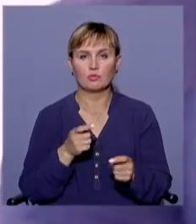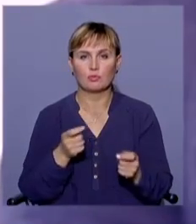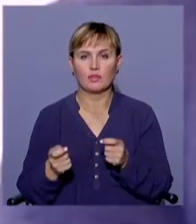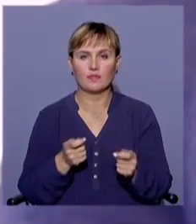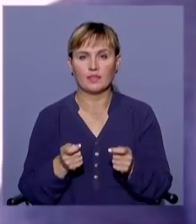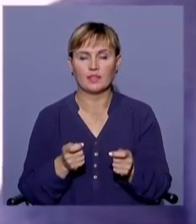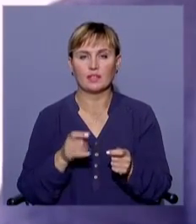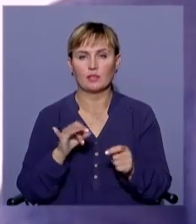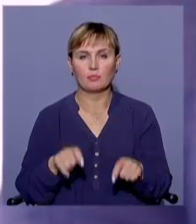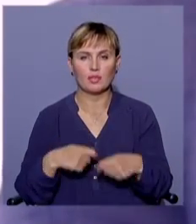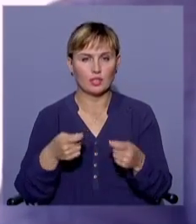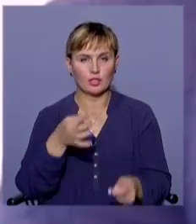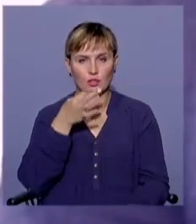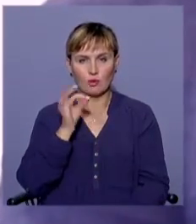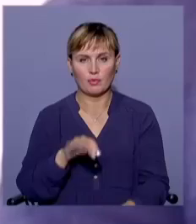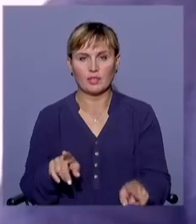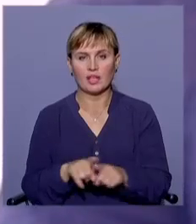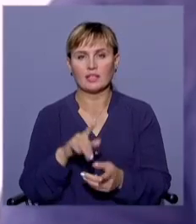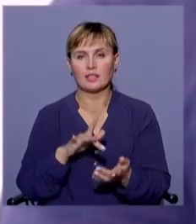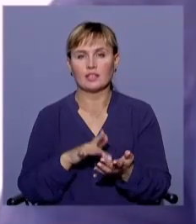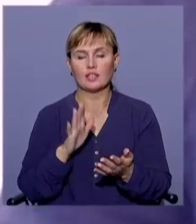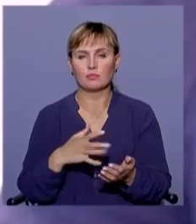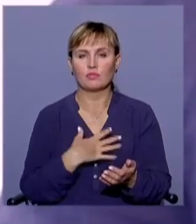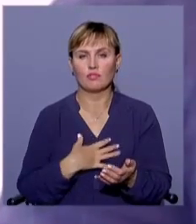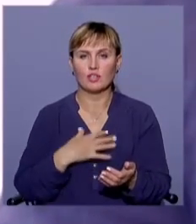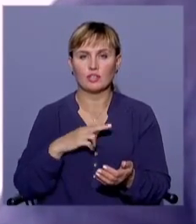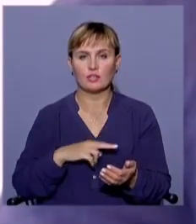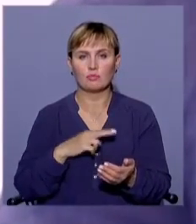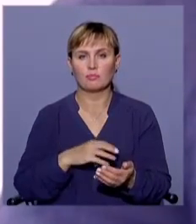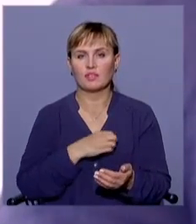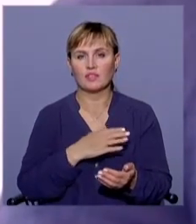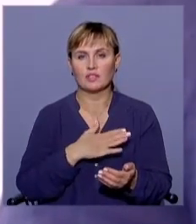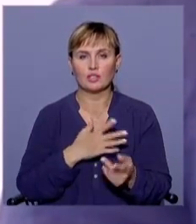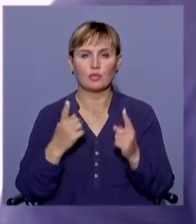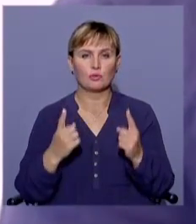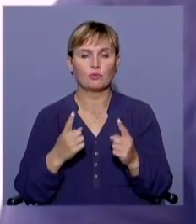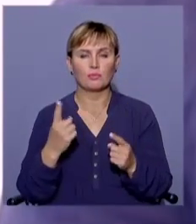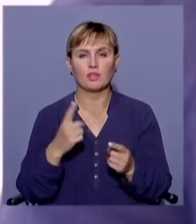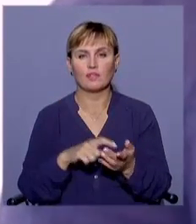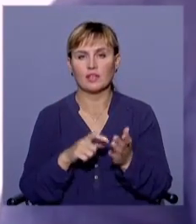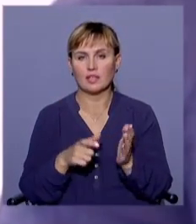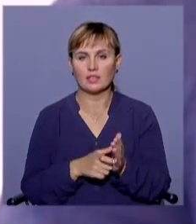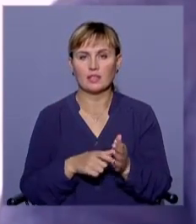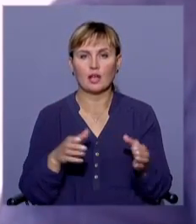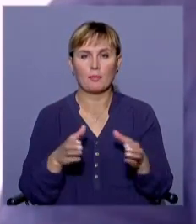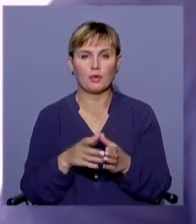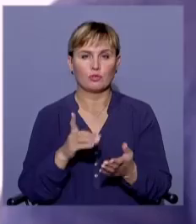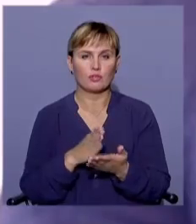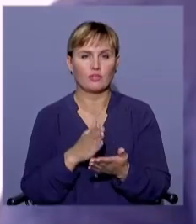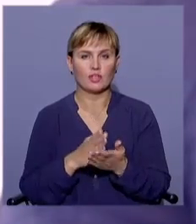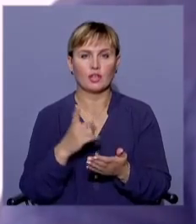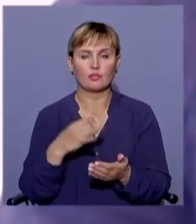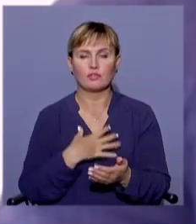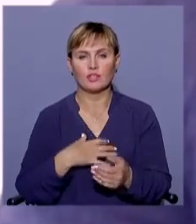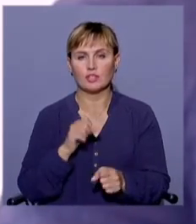управления, передаст опыт. Также центр будет играть важнейшую роль в приватизации крупных первоклассных компаний, что является одной из